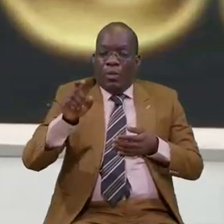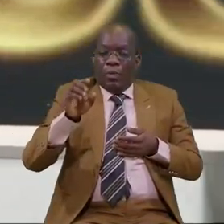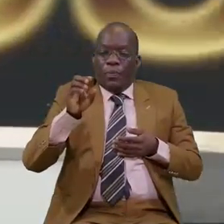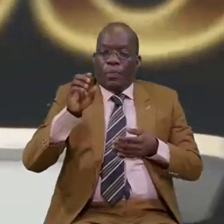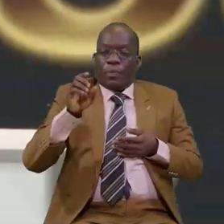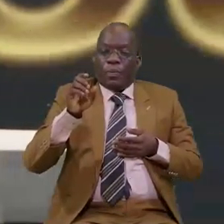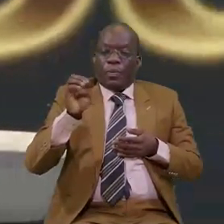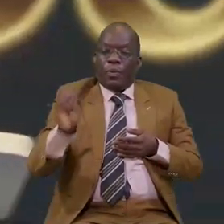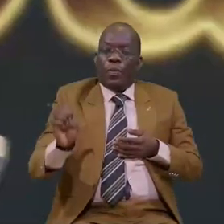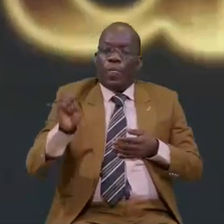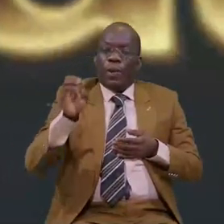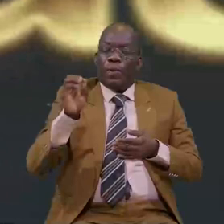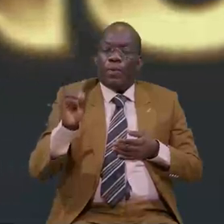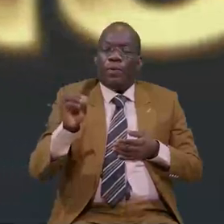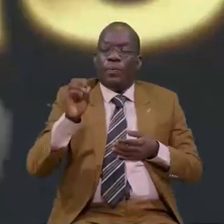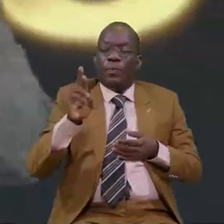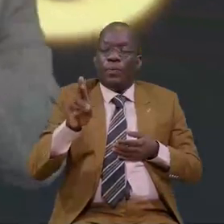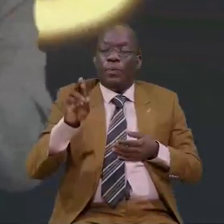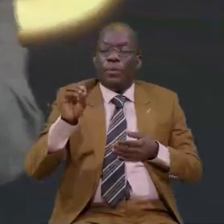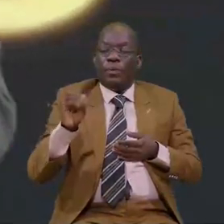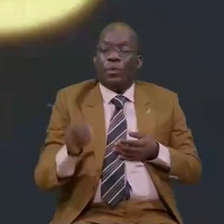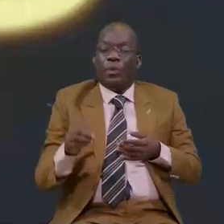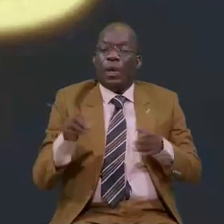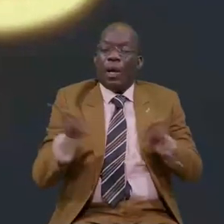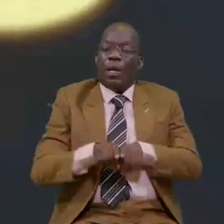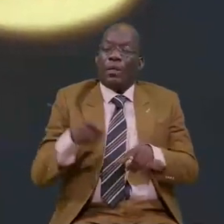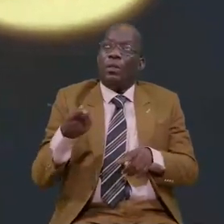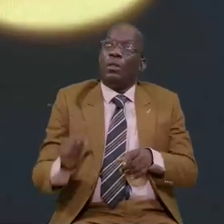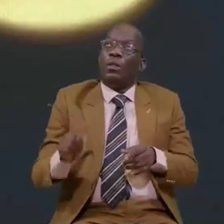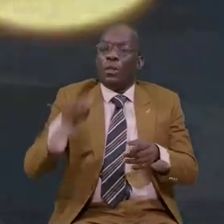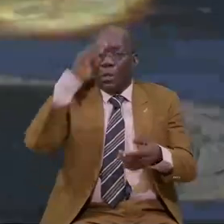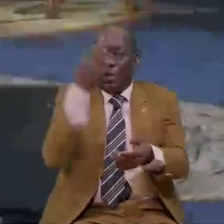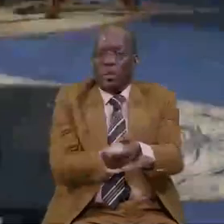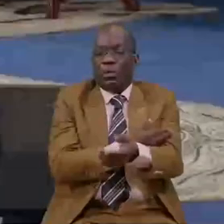sincères, comme le fils.